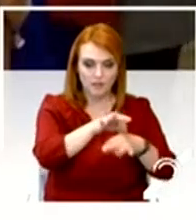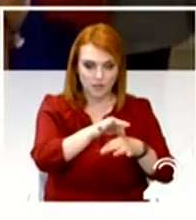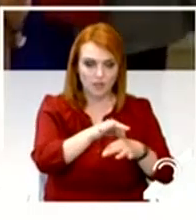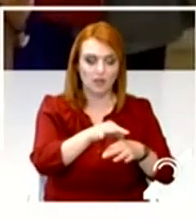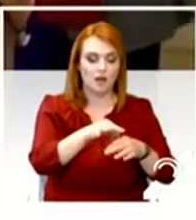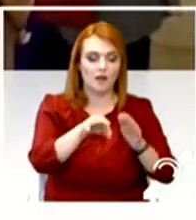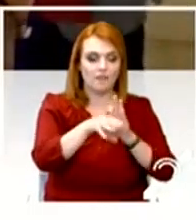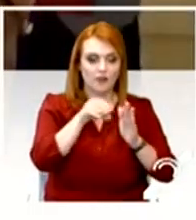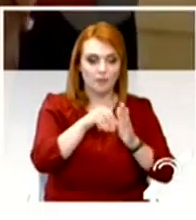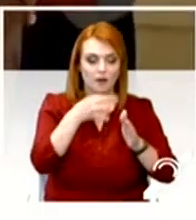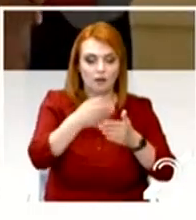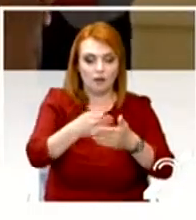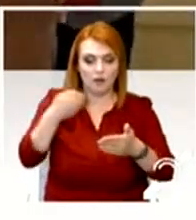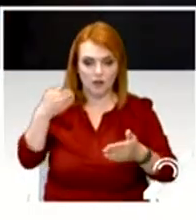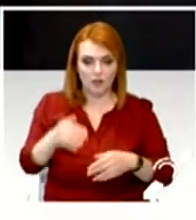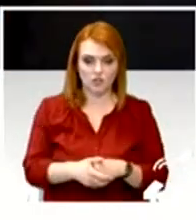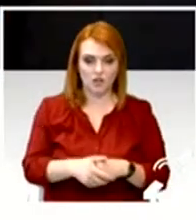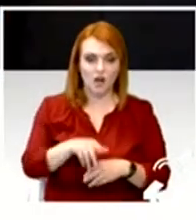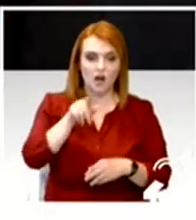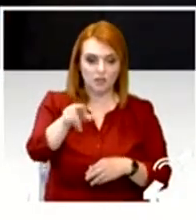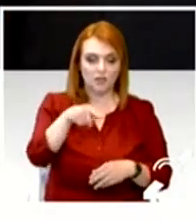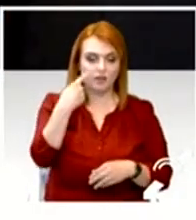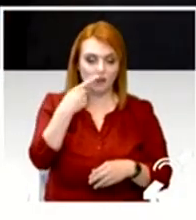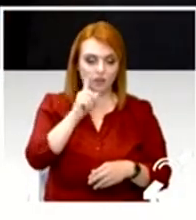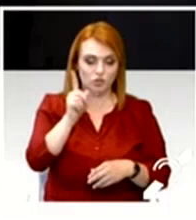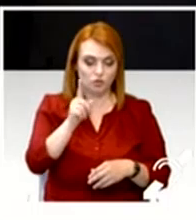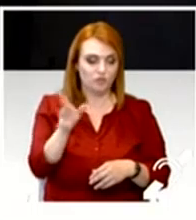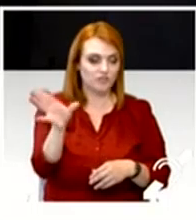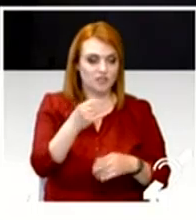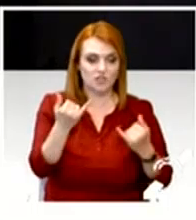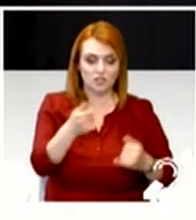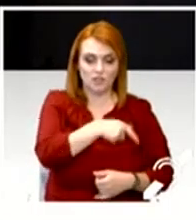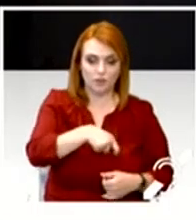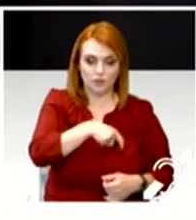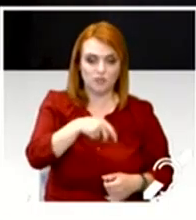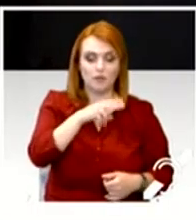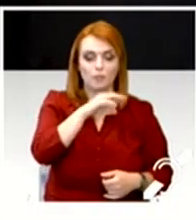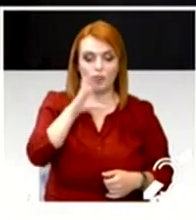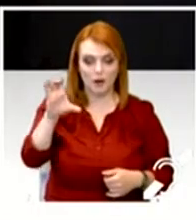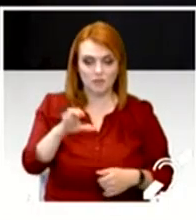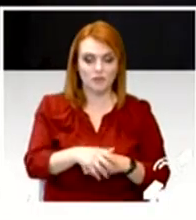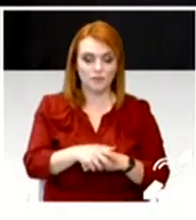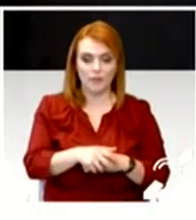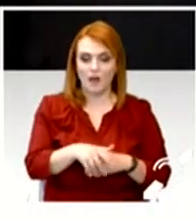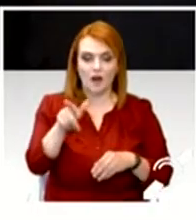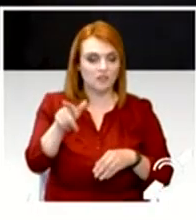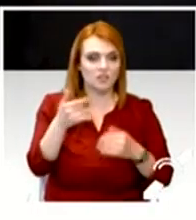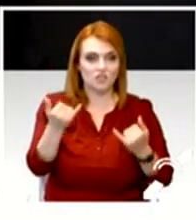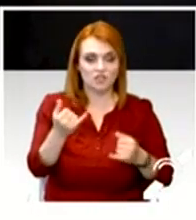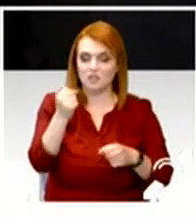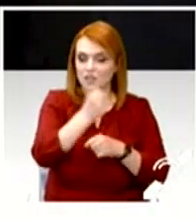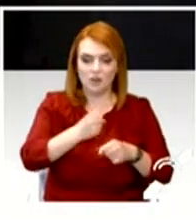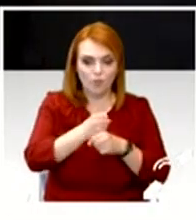și spun că miniștrii nu mai reprezintă interesele cetățenilor țării. Reprezentantul guvernului, Daniel Vodă, a refuzat să